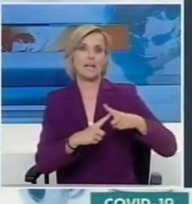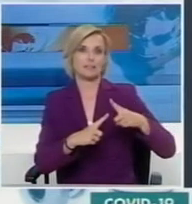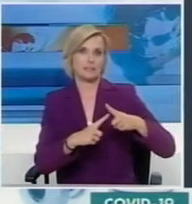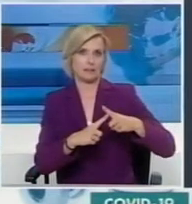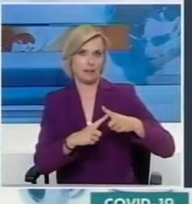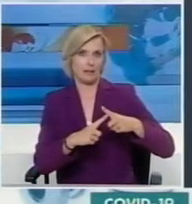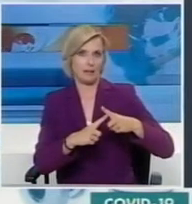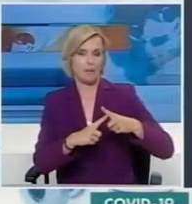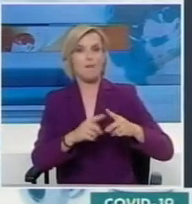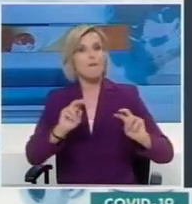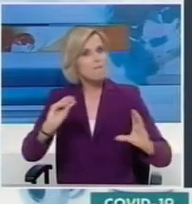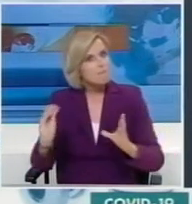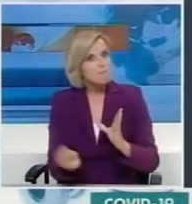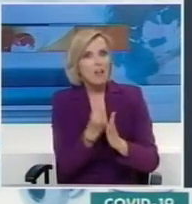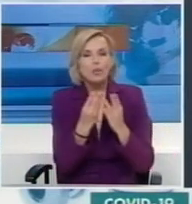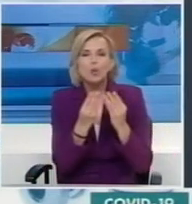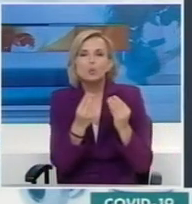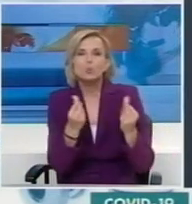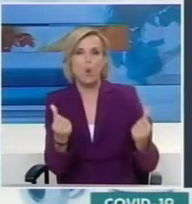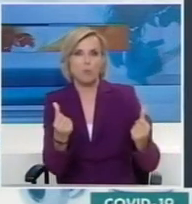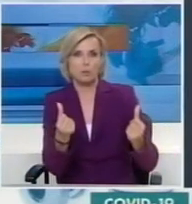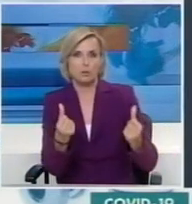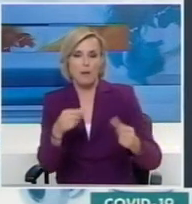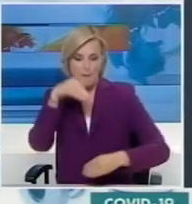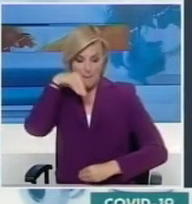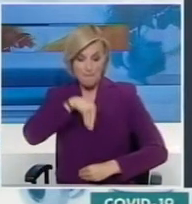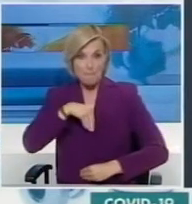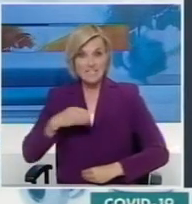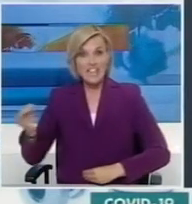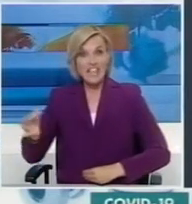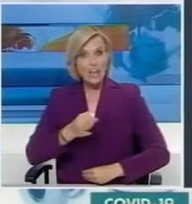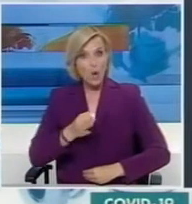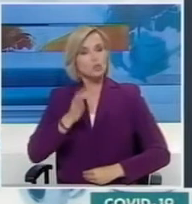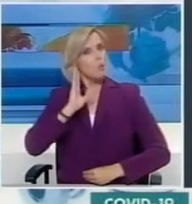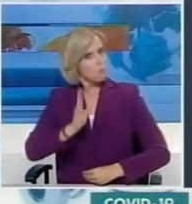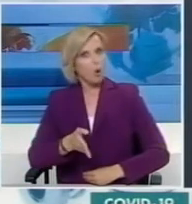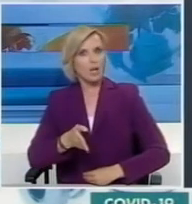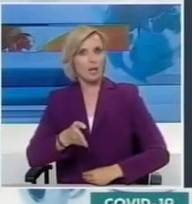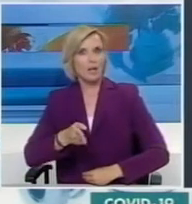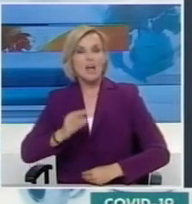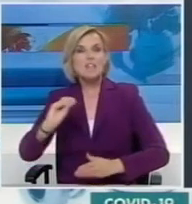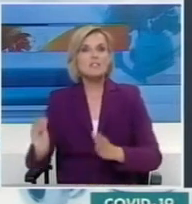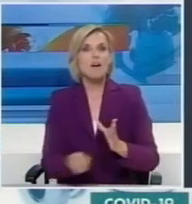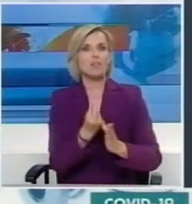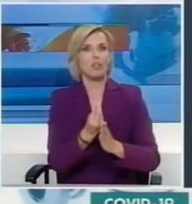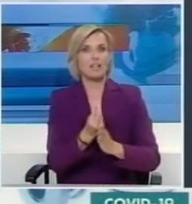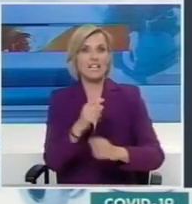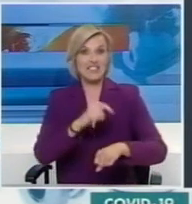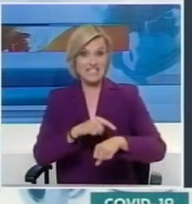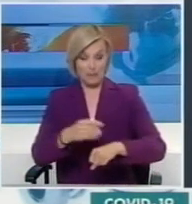χρόνο ημίσιας ζωής έως και 3 μήνες. Κομμάτια του νεκρού πλέον ιού μπορεί να ανιχνεύονται με PCR 1 έως 2 μήνες μετά την αρχική